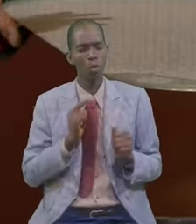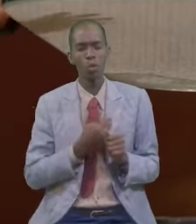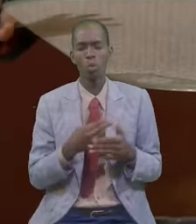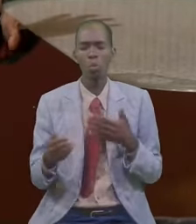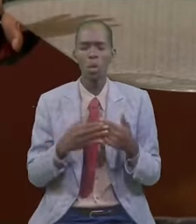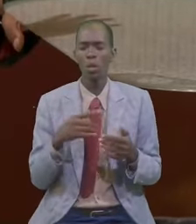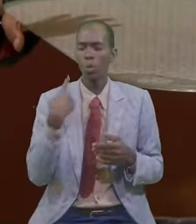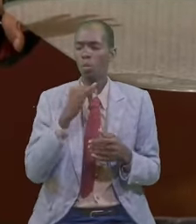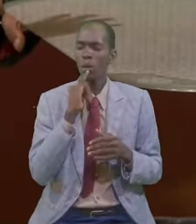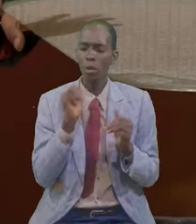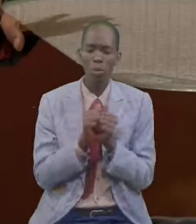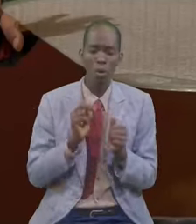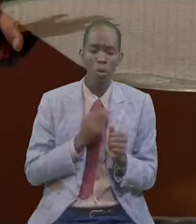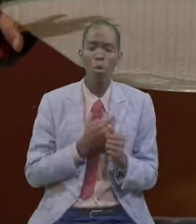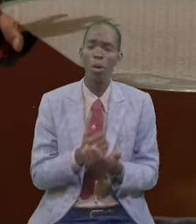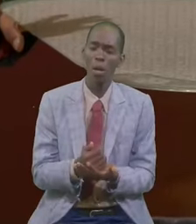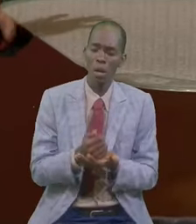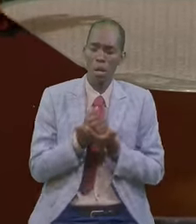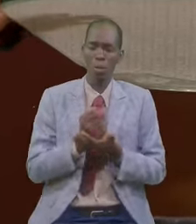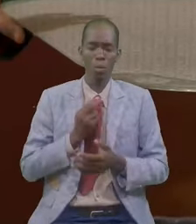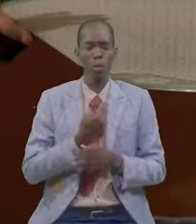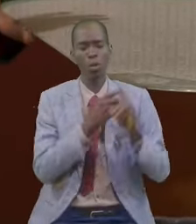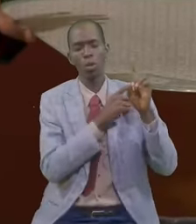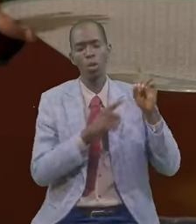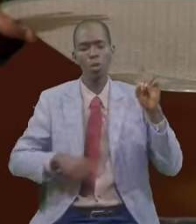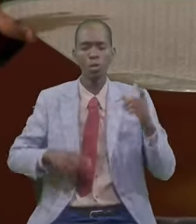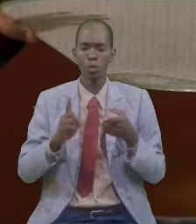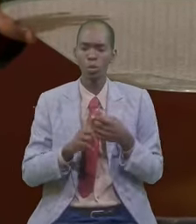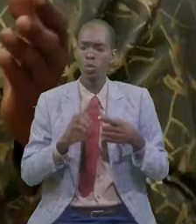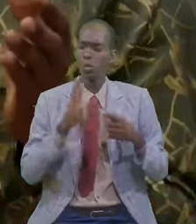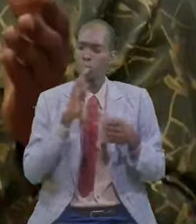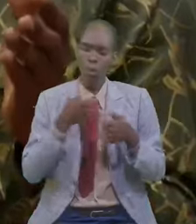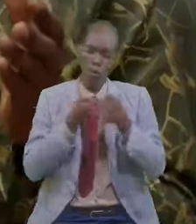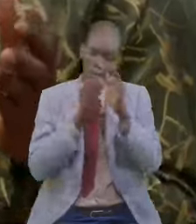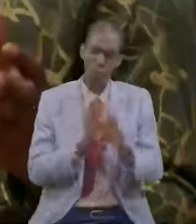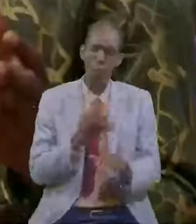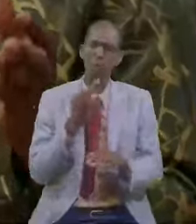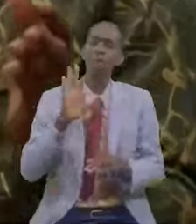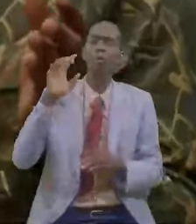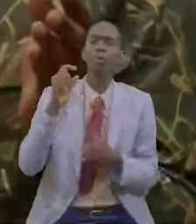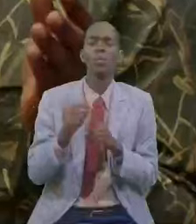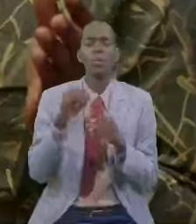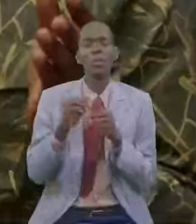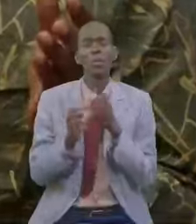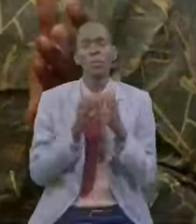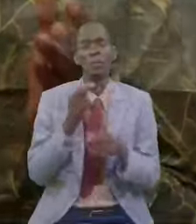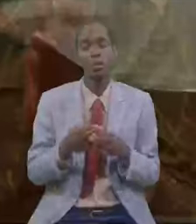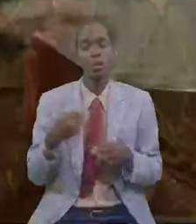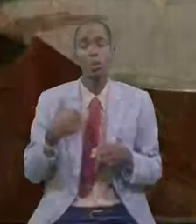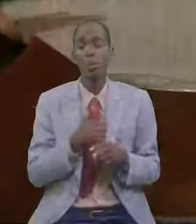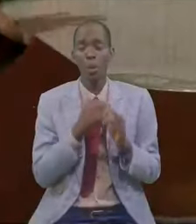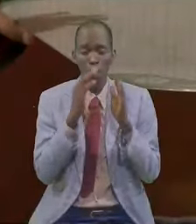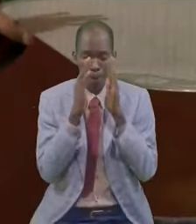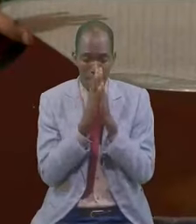nous sommes, nous prions Seigneur que tu nous aides à mettre la parole en pratique. Nous prions que